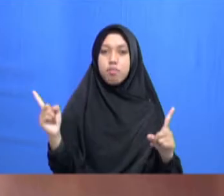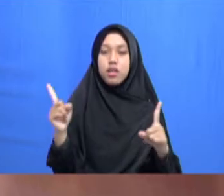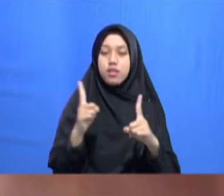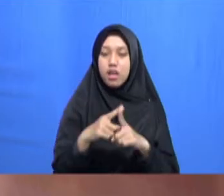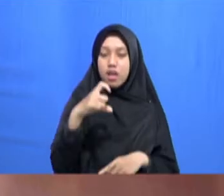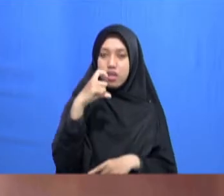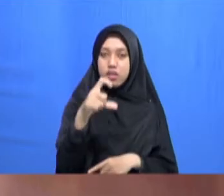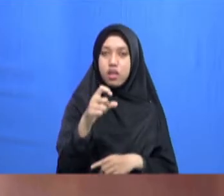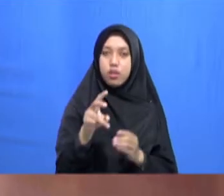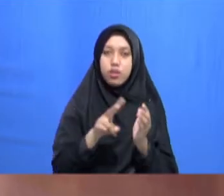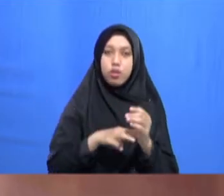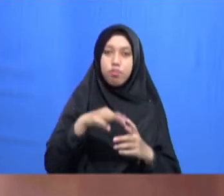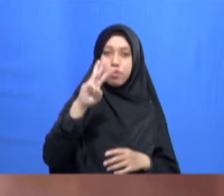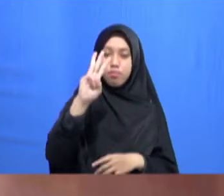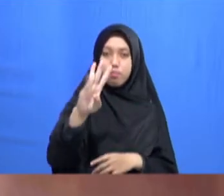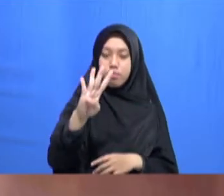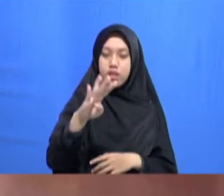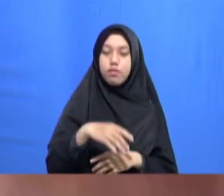nomor urut 4.